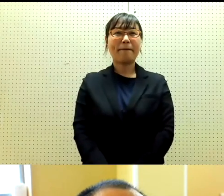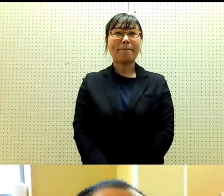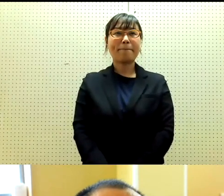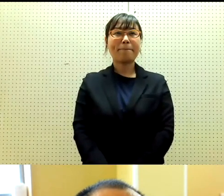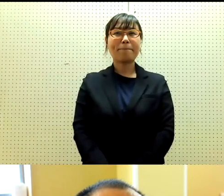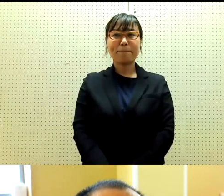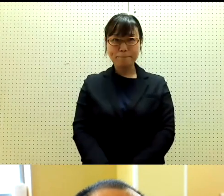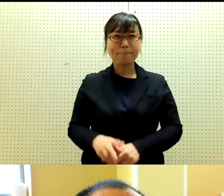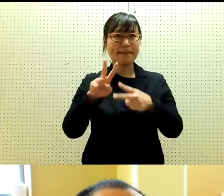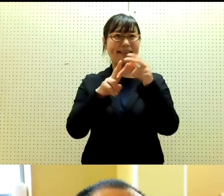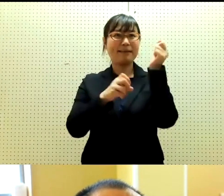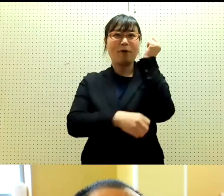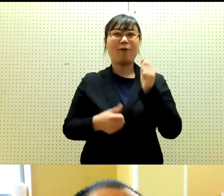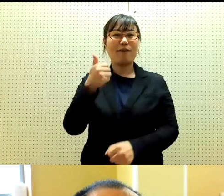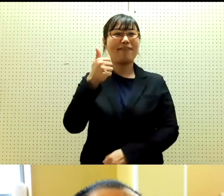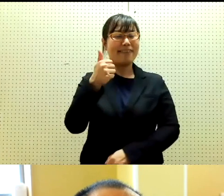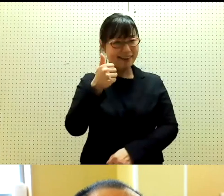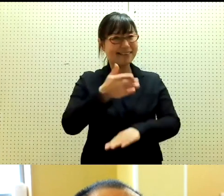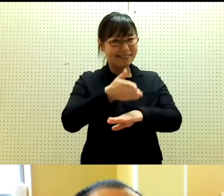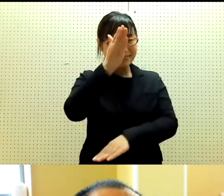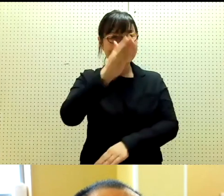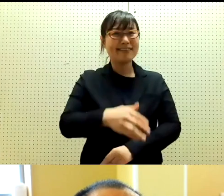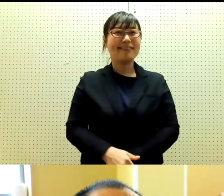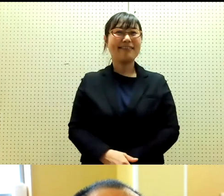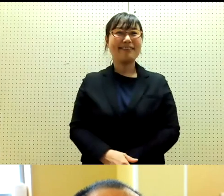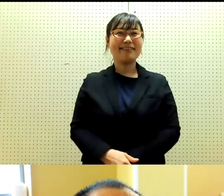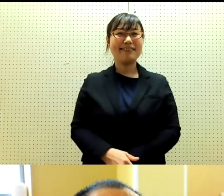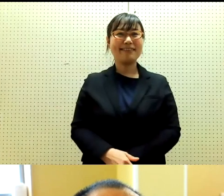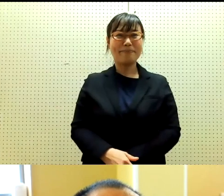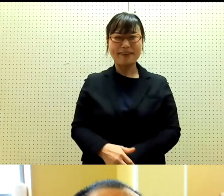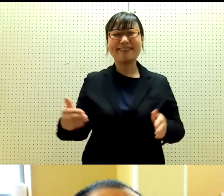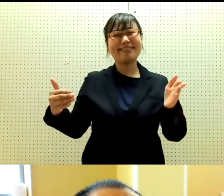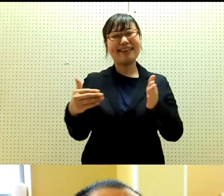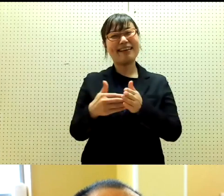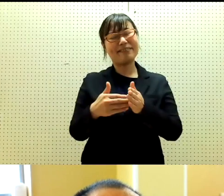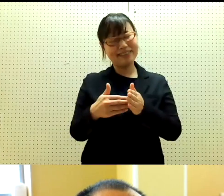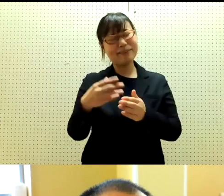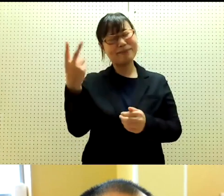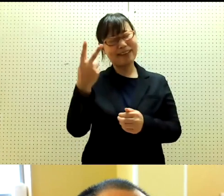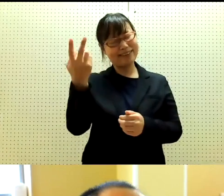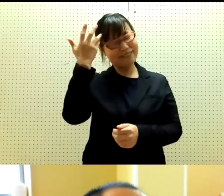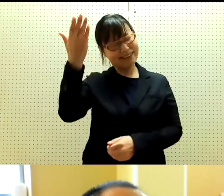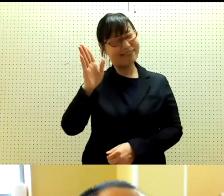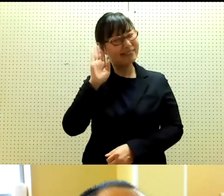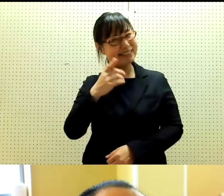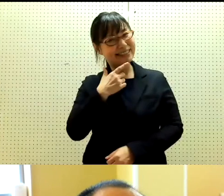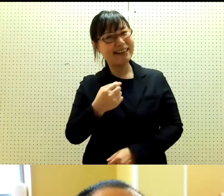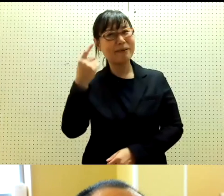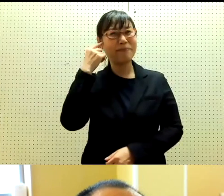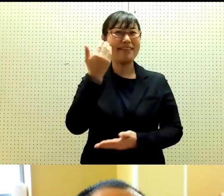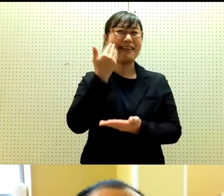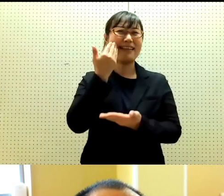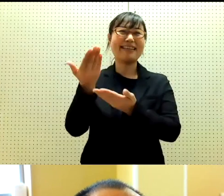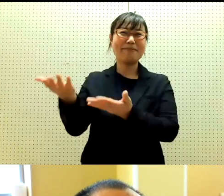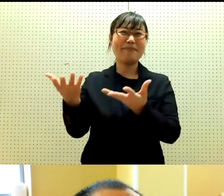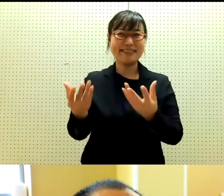本田さんもありがとうございました。すいません、どうしても最後にお二人のお話を伺いたくなっちゃいまして、安藤課長に司会をお